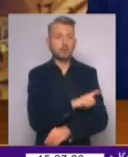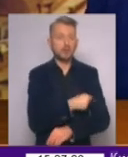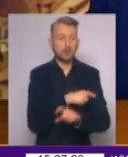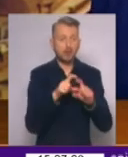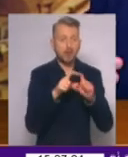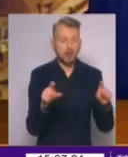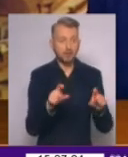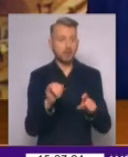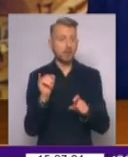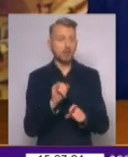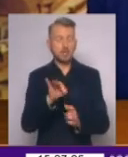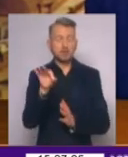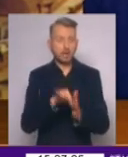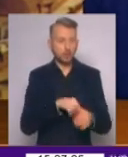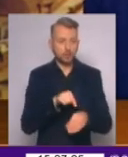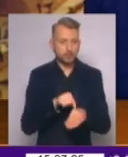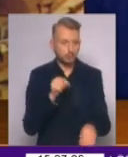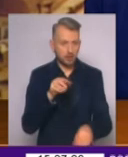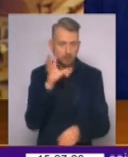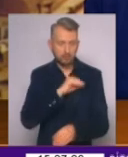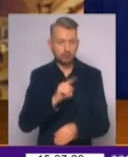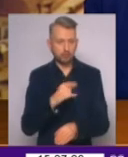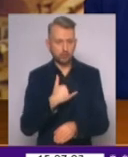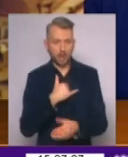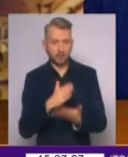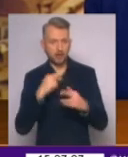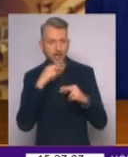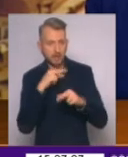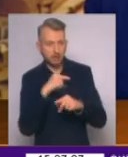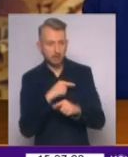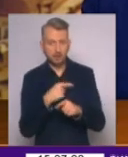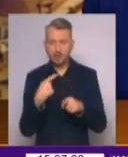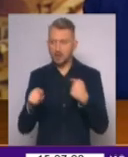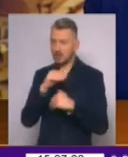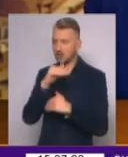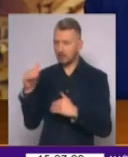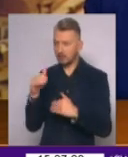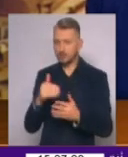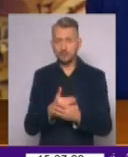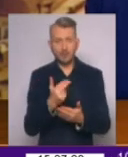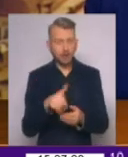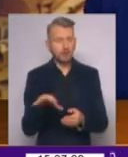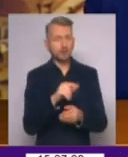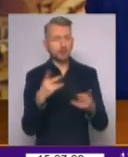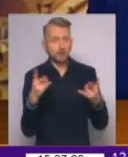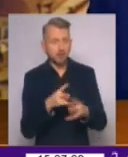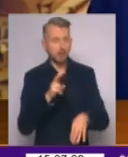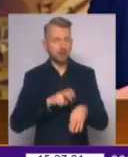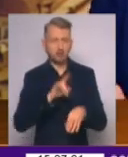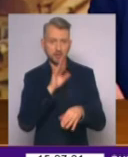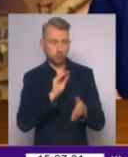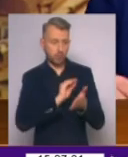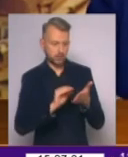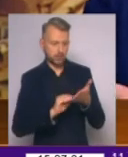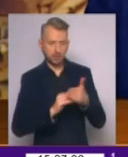значно зразу б відчувала, що у нас є і ліки, комфорту, і лікень, і все, що треба, і лікар би написав їй би тоді